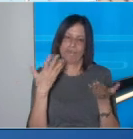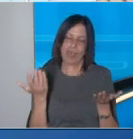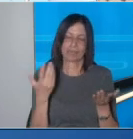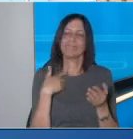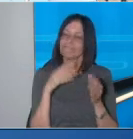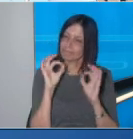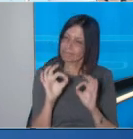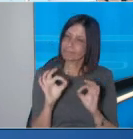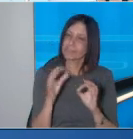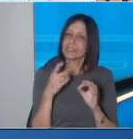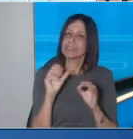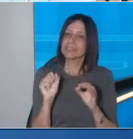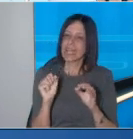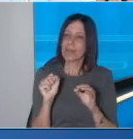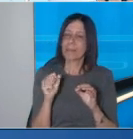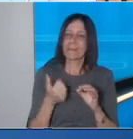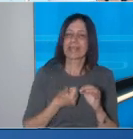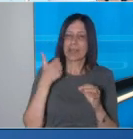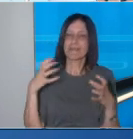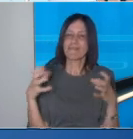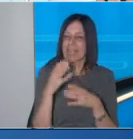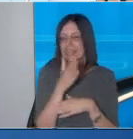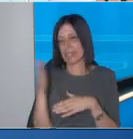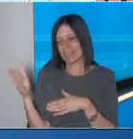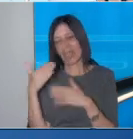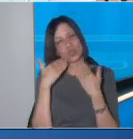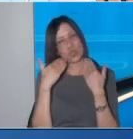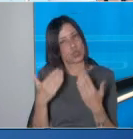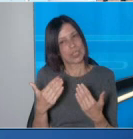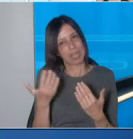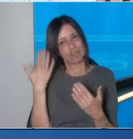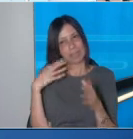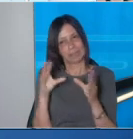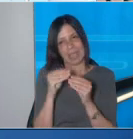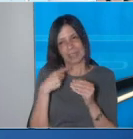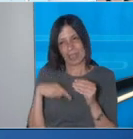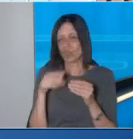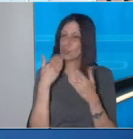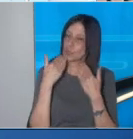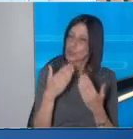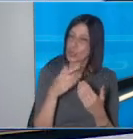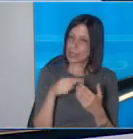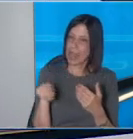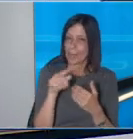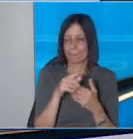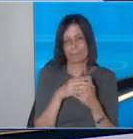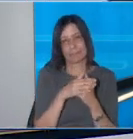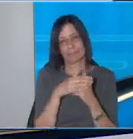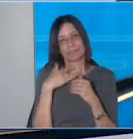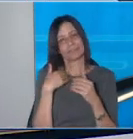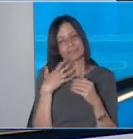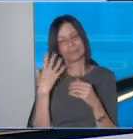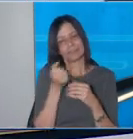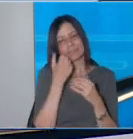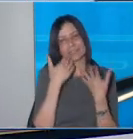אחריות, סטלה, זה בסדר. סטלה ויינשטיין, מנכ"לית מפלגת ימינה, תודה רבה לך שהיית איתנו. תודה לכם. טוב, אז בואו ניקח את הסיפור